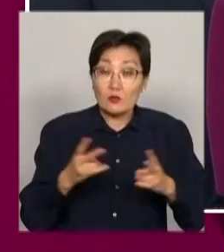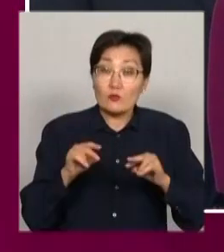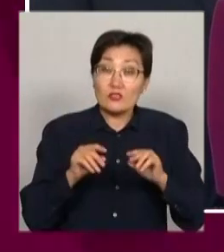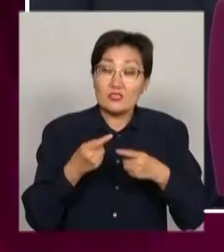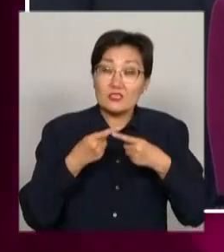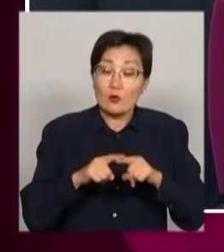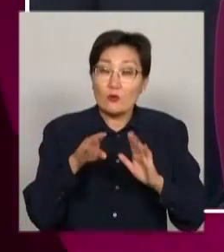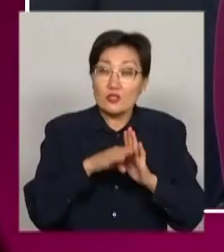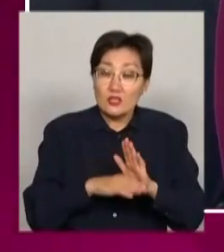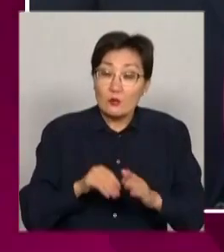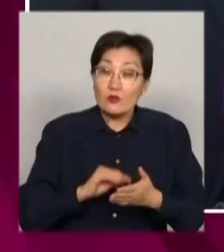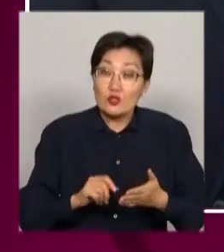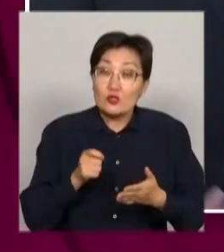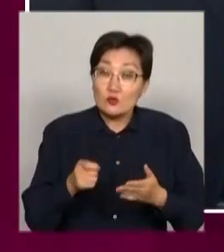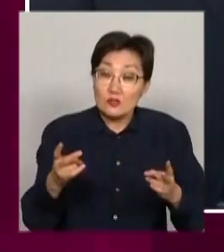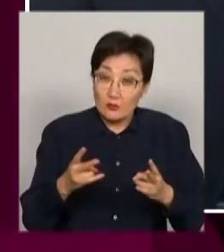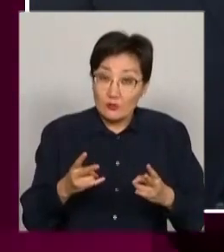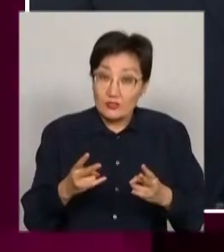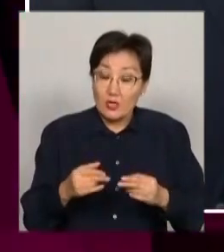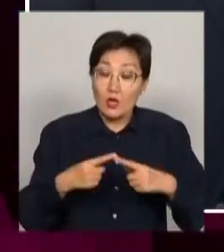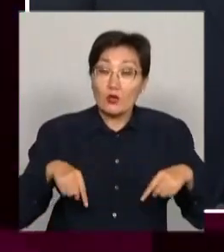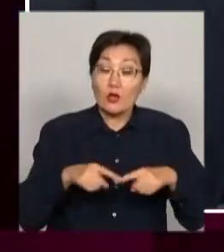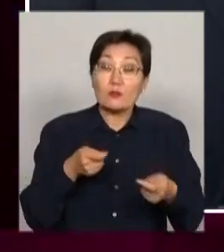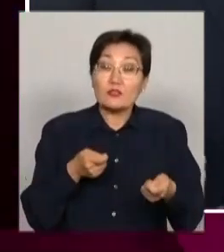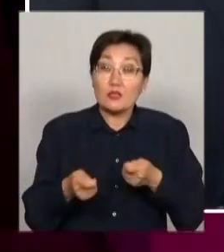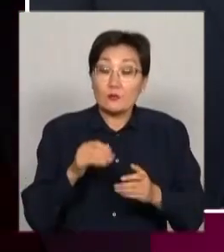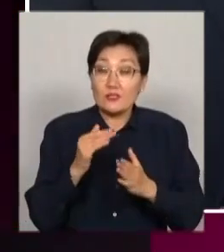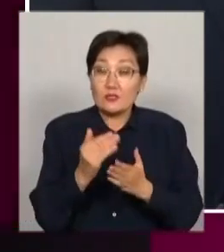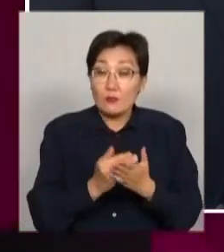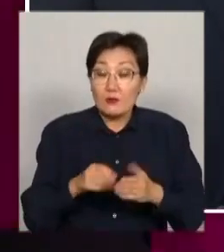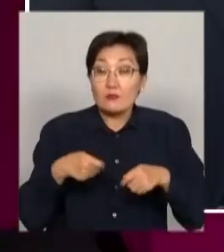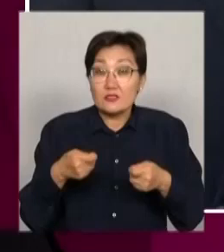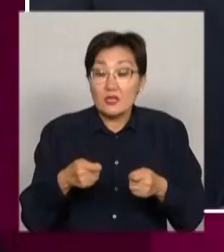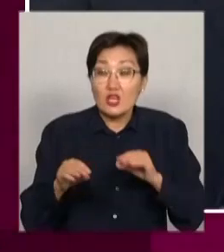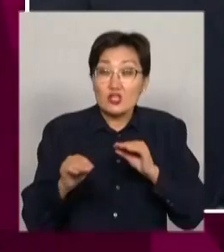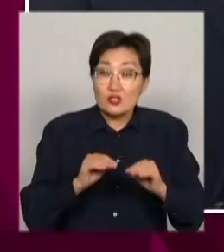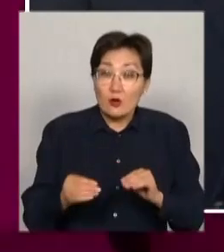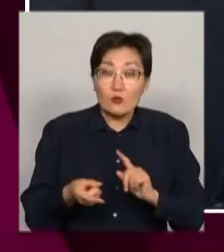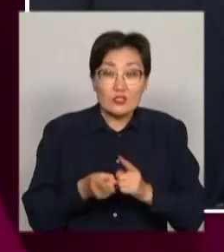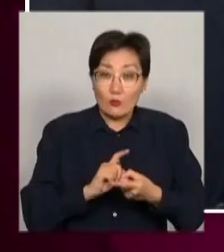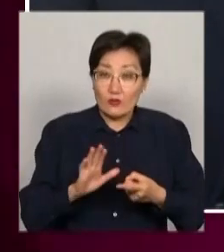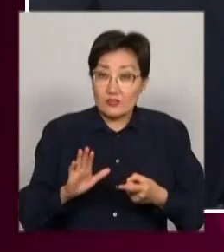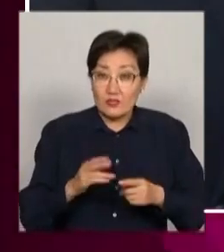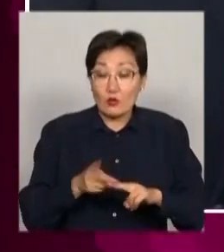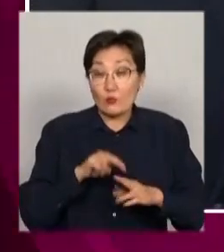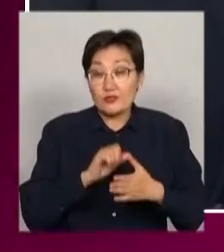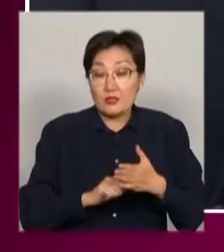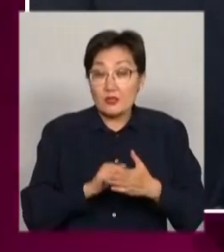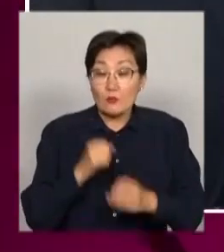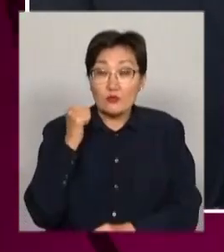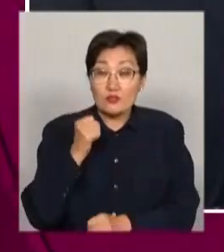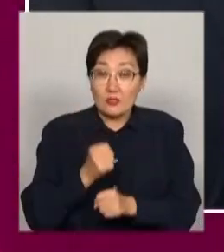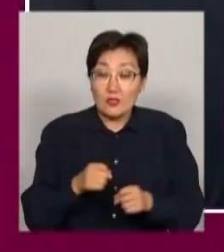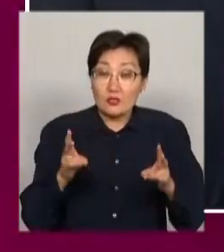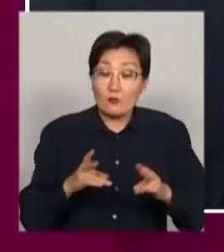техниканың тізімін өткізіп отыруы керек. Алайда компания басшылары тізім бергенмен жабдықтар ауыспайды. Осының кесірінен қызметтегі